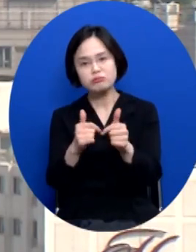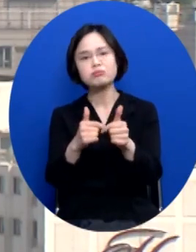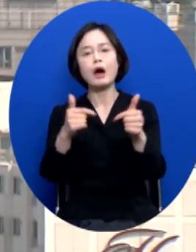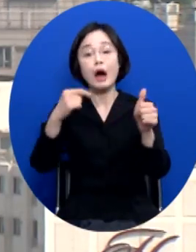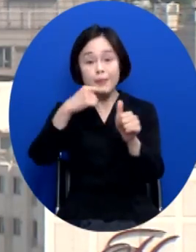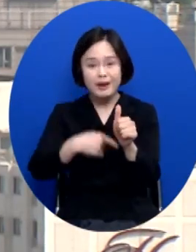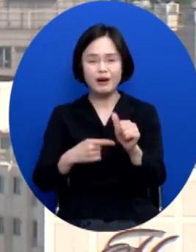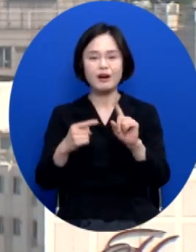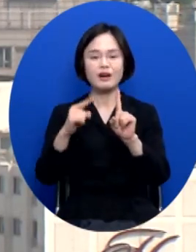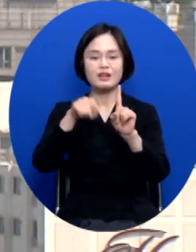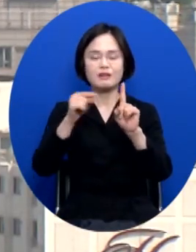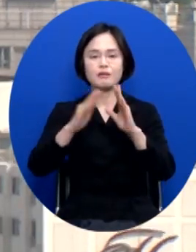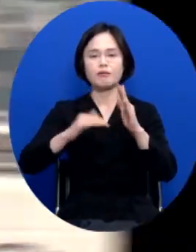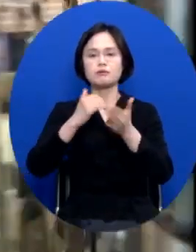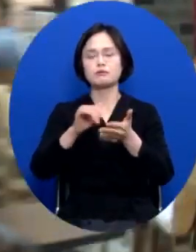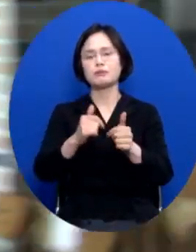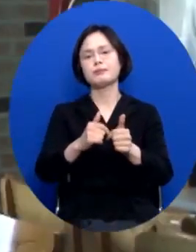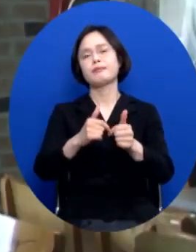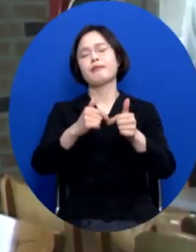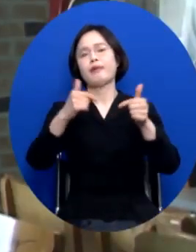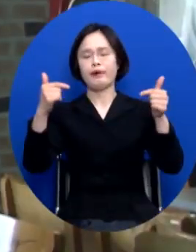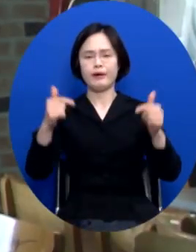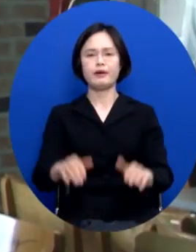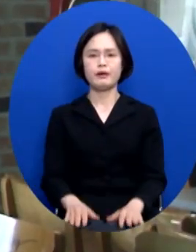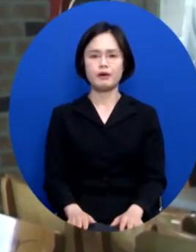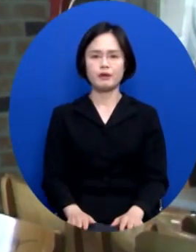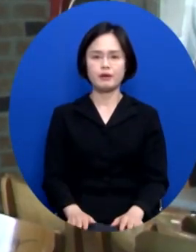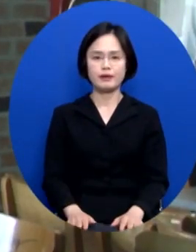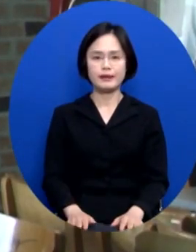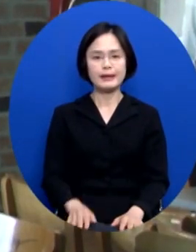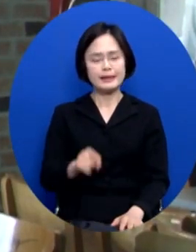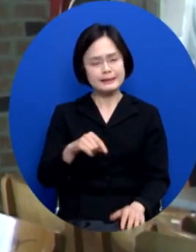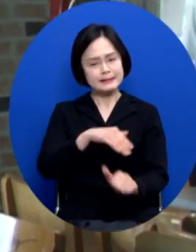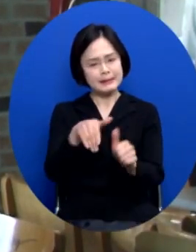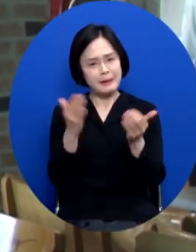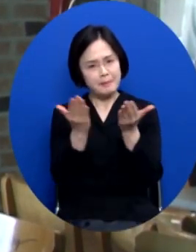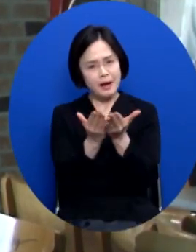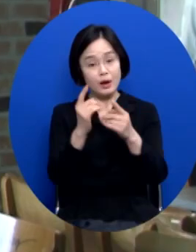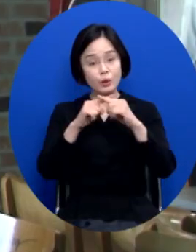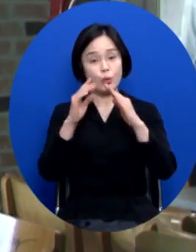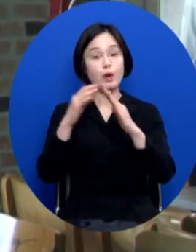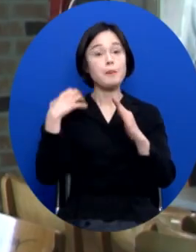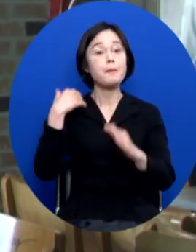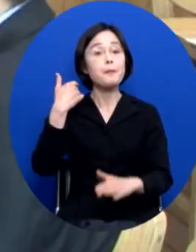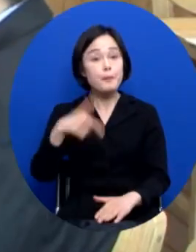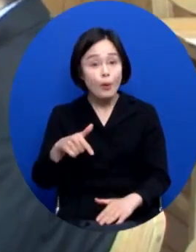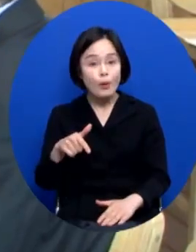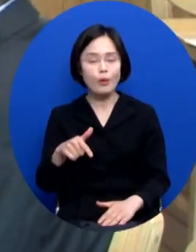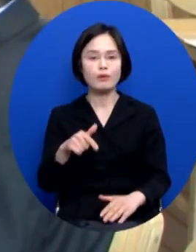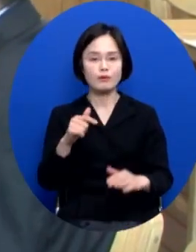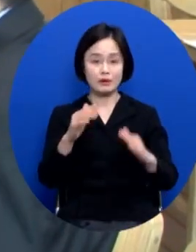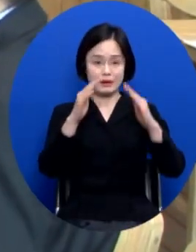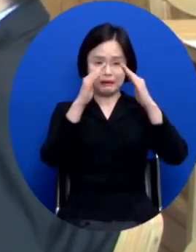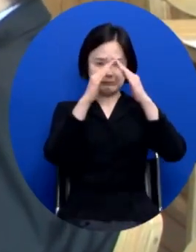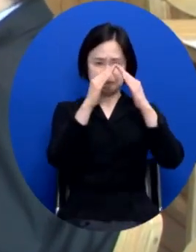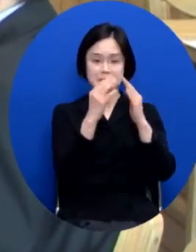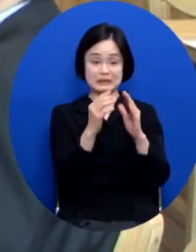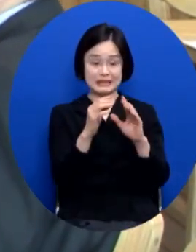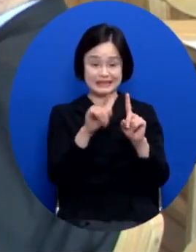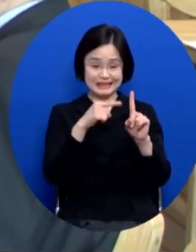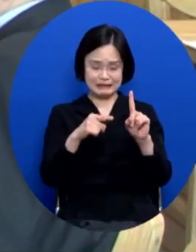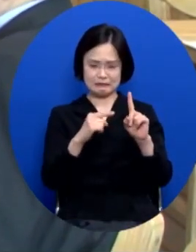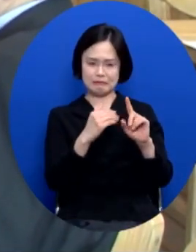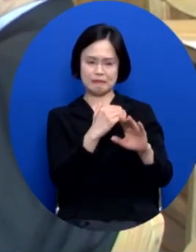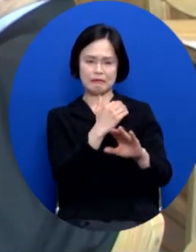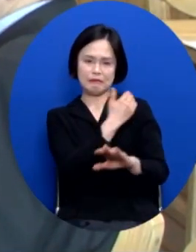다른 원인으로 꼽았습니다 교회가 할 수 있는 부분으로는 사회 관계망을 꼽았습니다 지자체와 정부에서